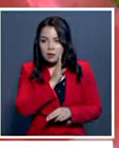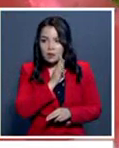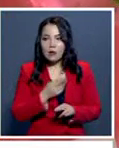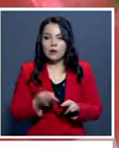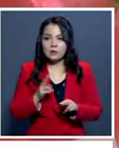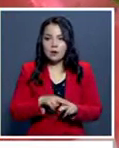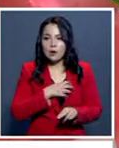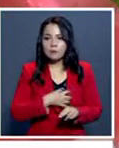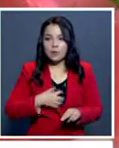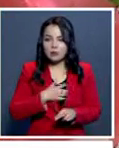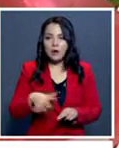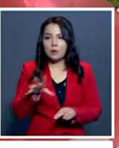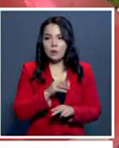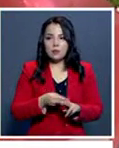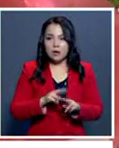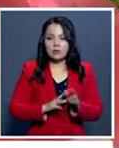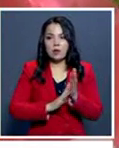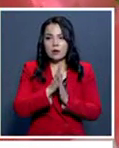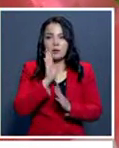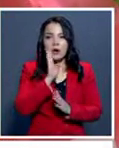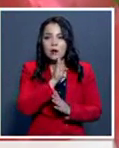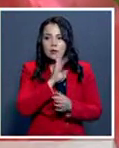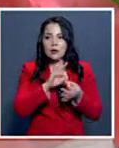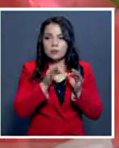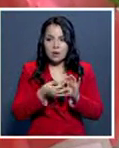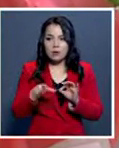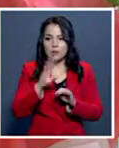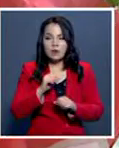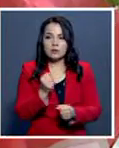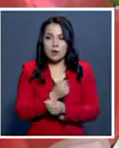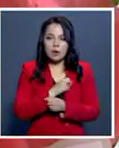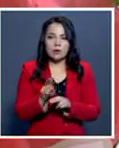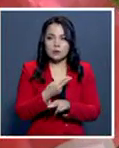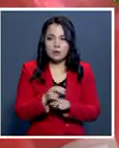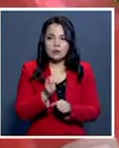Негізінде барлығы алып та анадан туған, барлығы ананың құшағынан жаратылған.